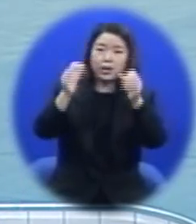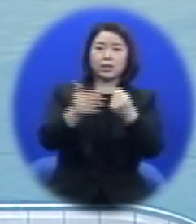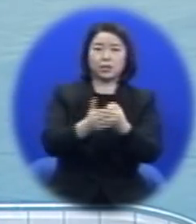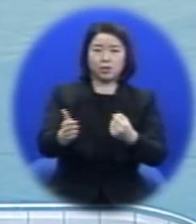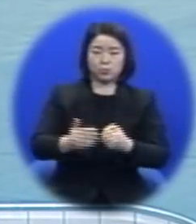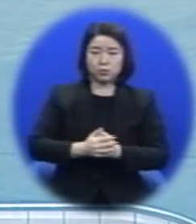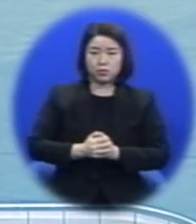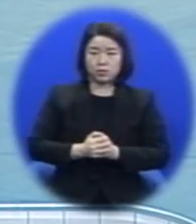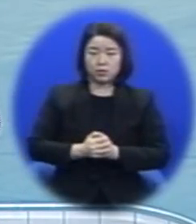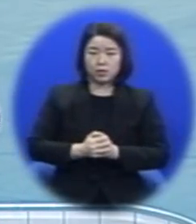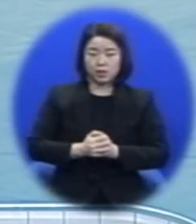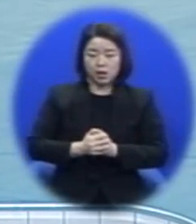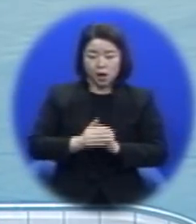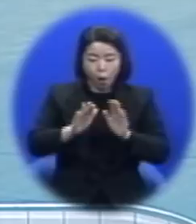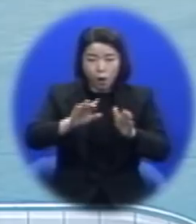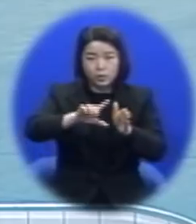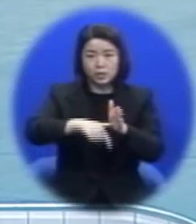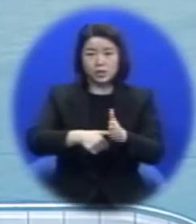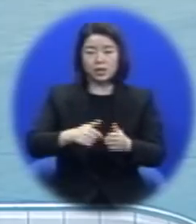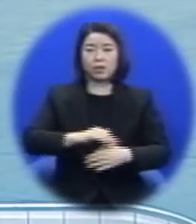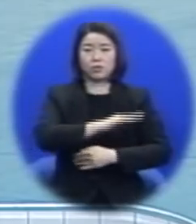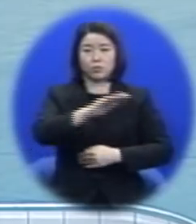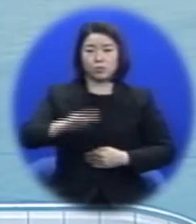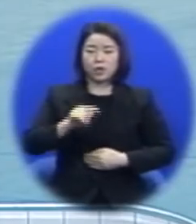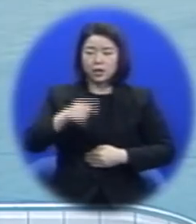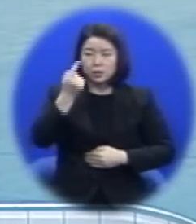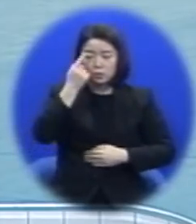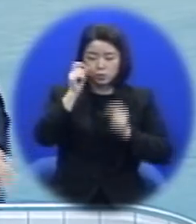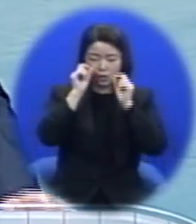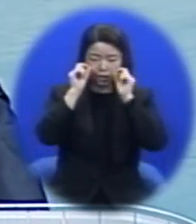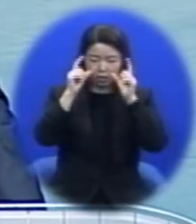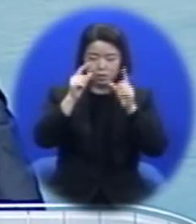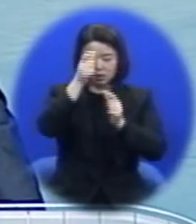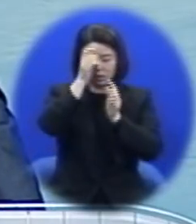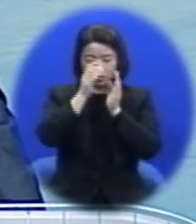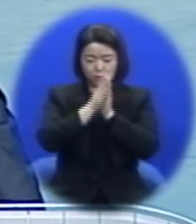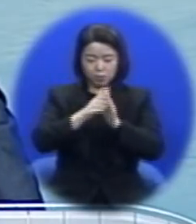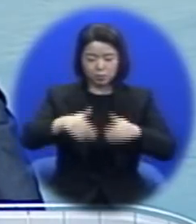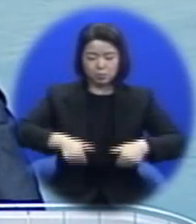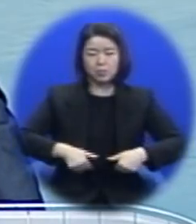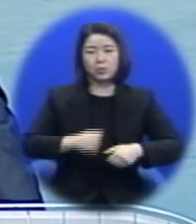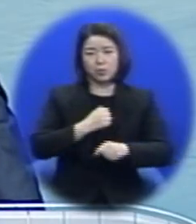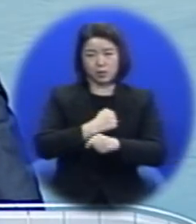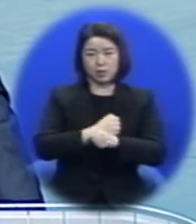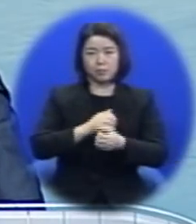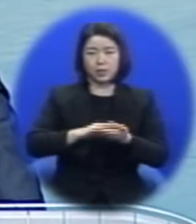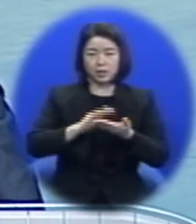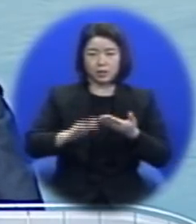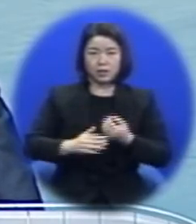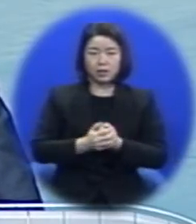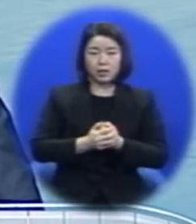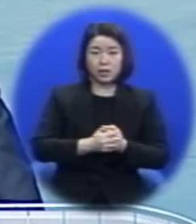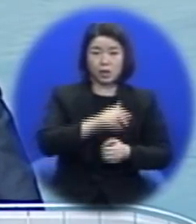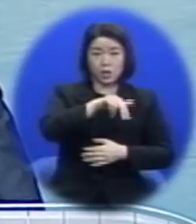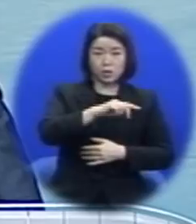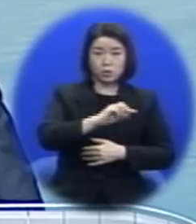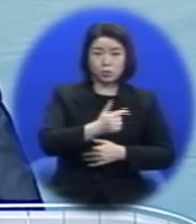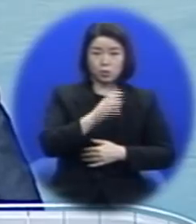그러므로 오늘 이 시간에 우리가 그 눈이 뜨이기를 기도해야 합니다. 존 파이퍼